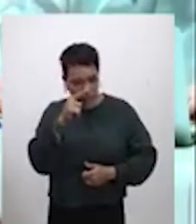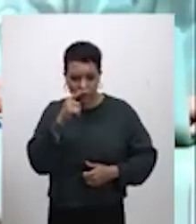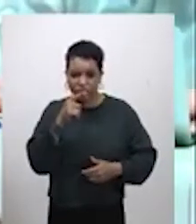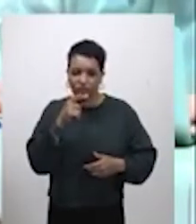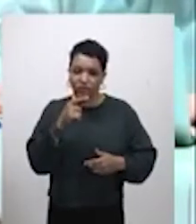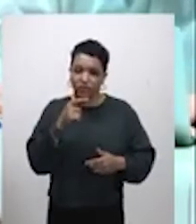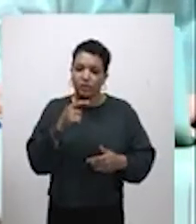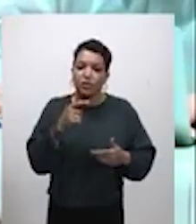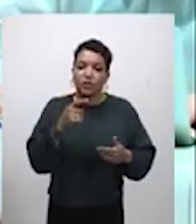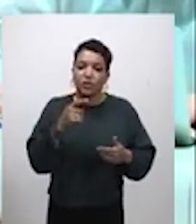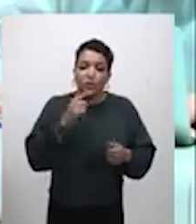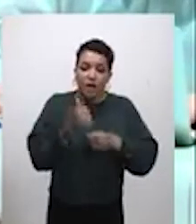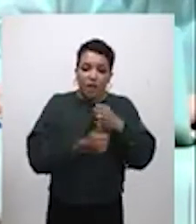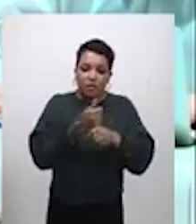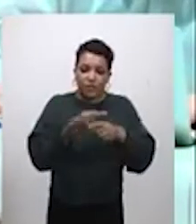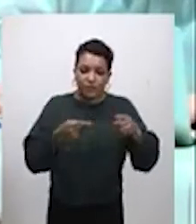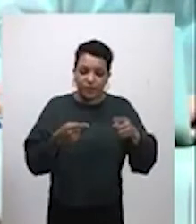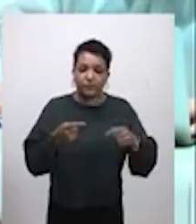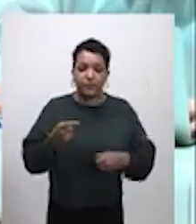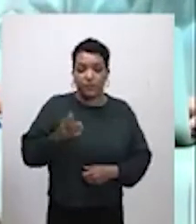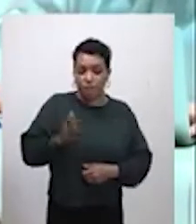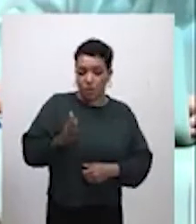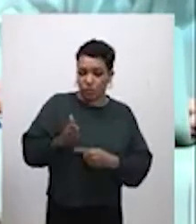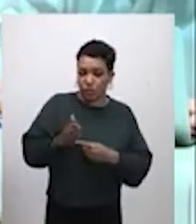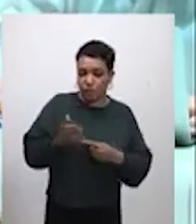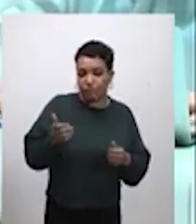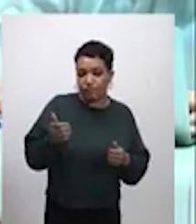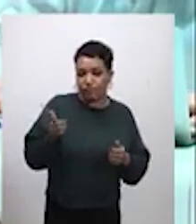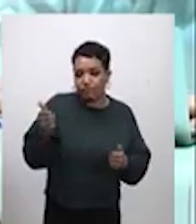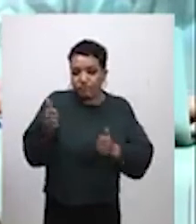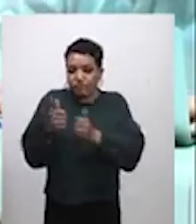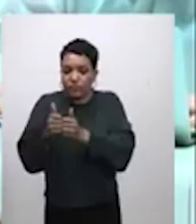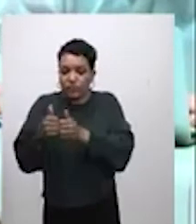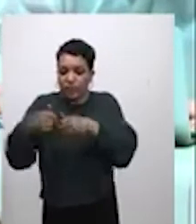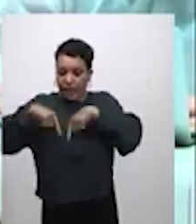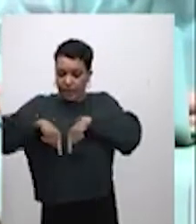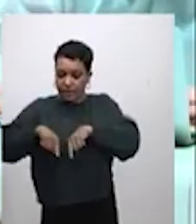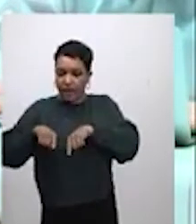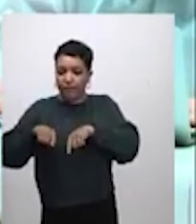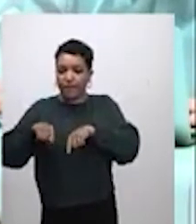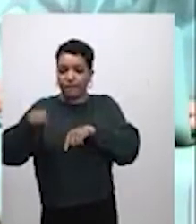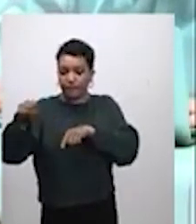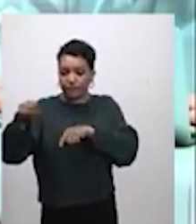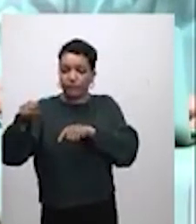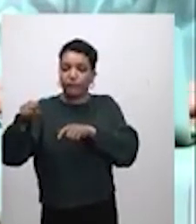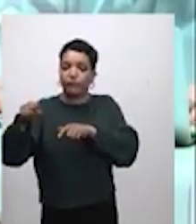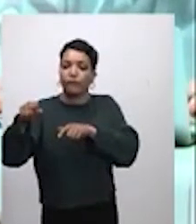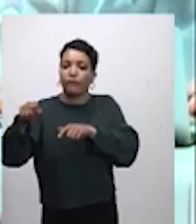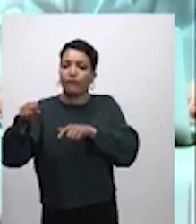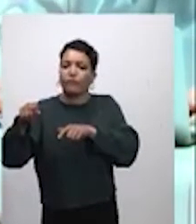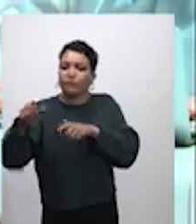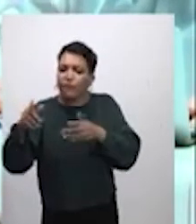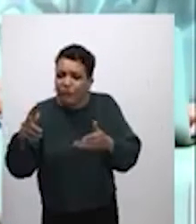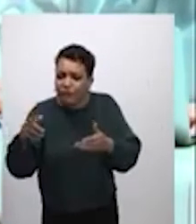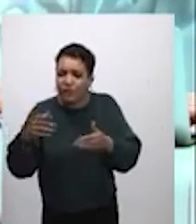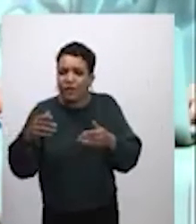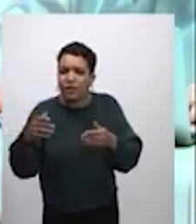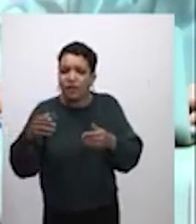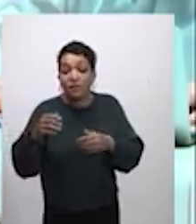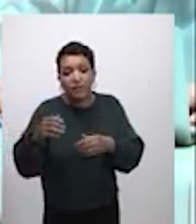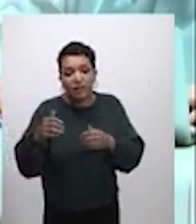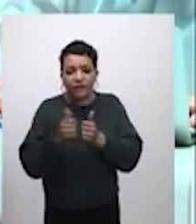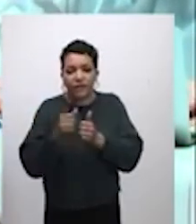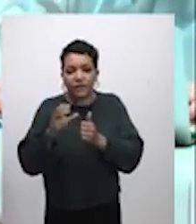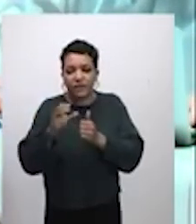s'investit beaucoup aux côtés de l'État, qui en porte principalement la compétence, et avec le CHU. La